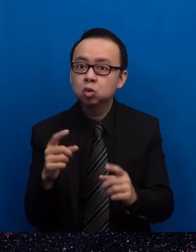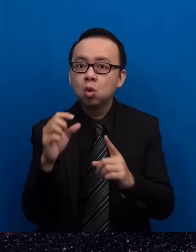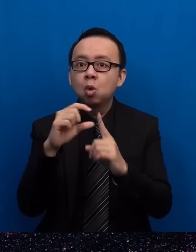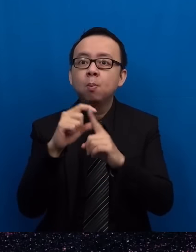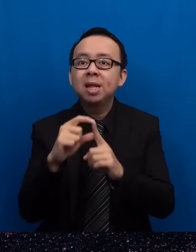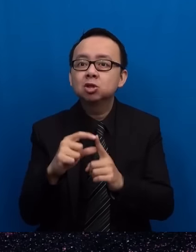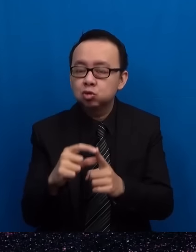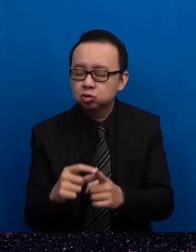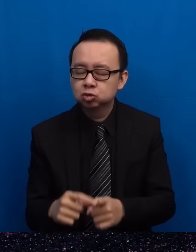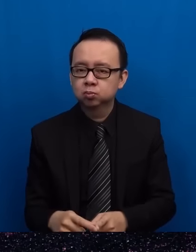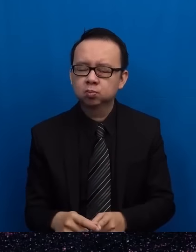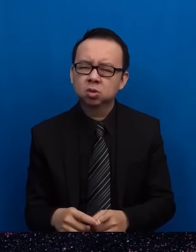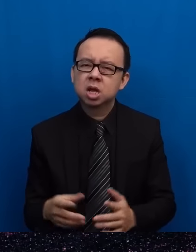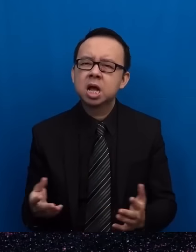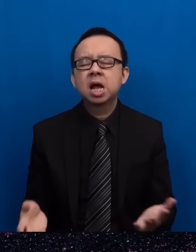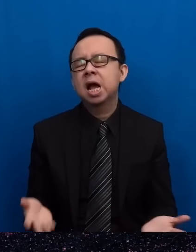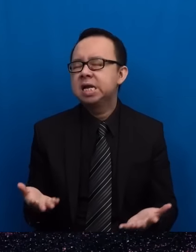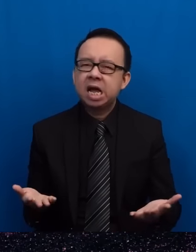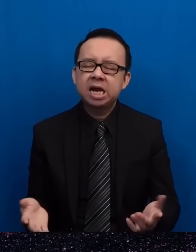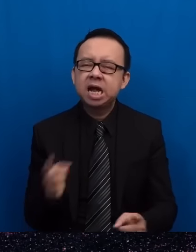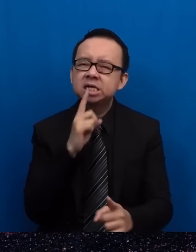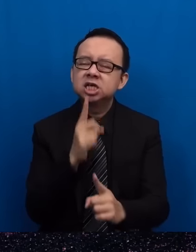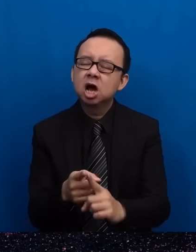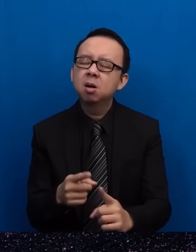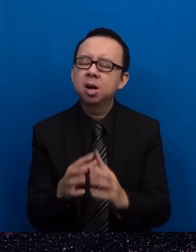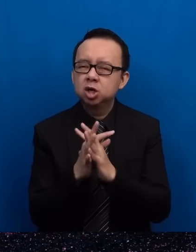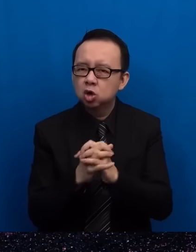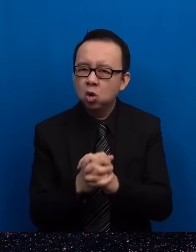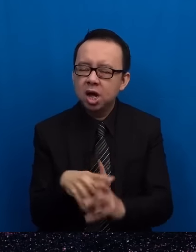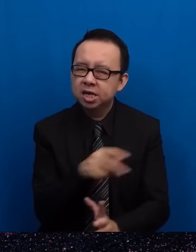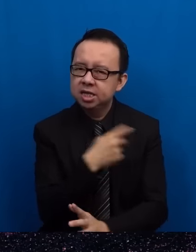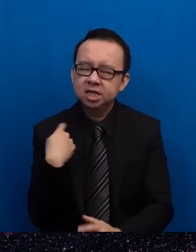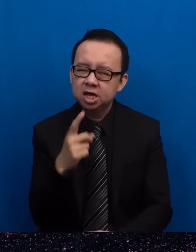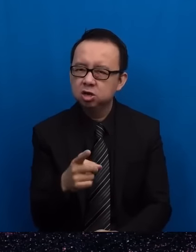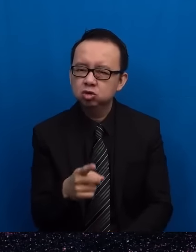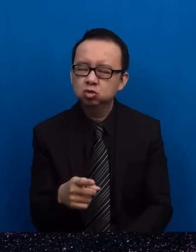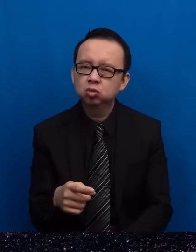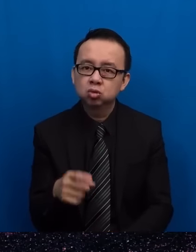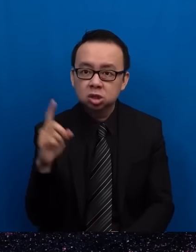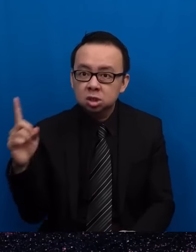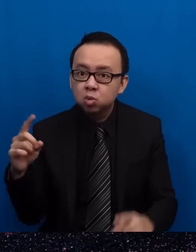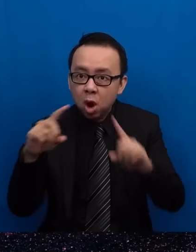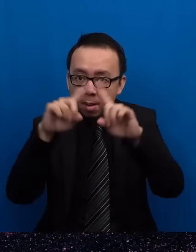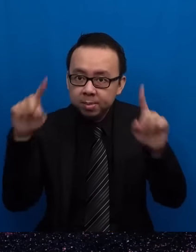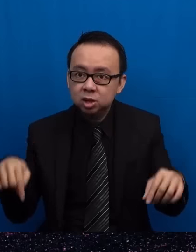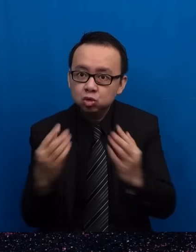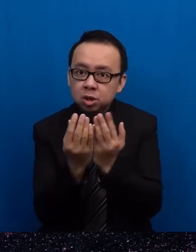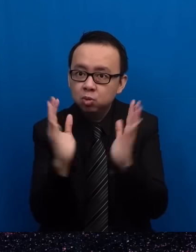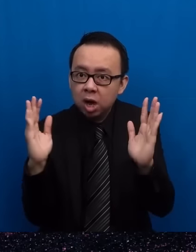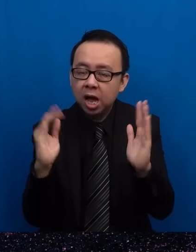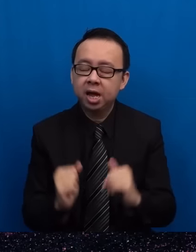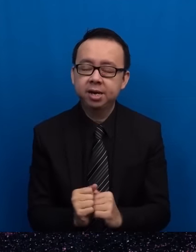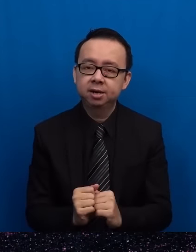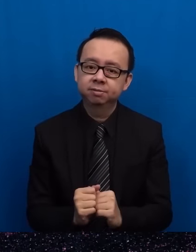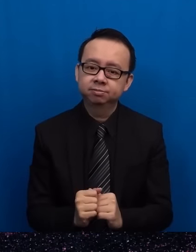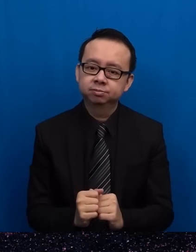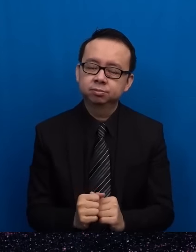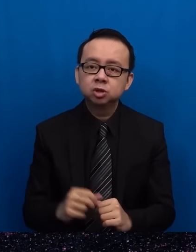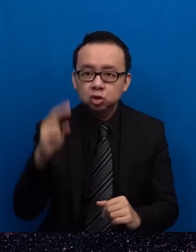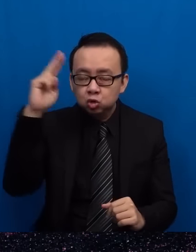Sometimes the answer, jawaban doa kita dalam rupa sebuah pintu dibukakan. Apa artinya? Tuhan memberi kita